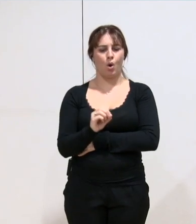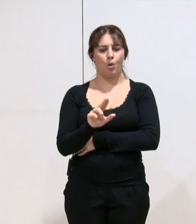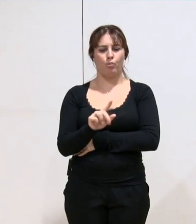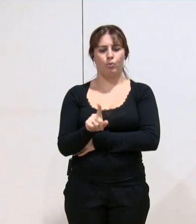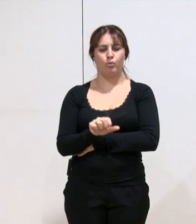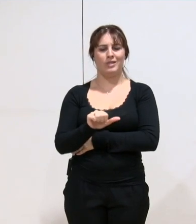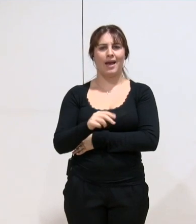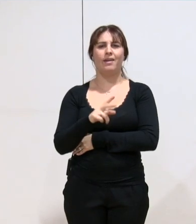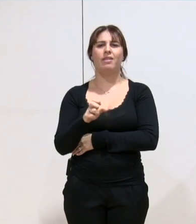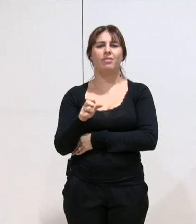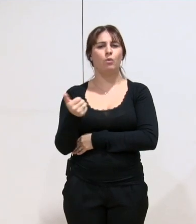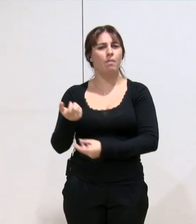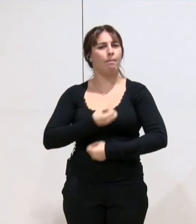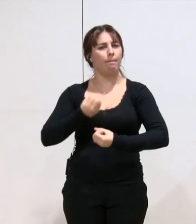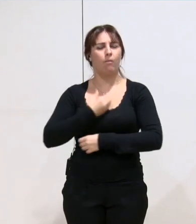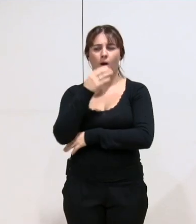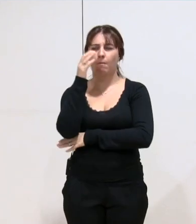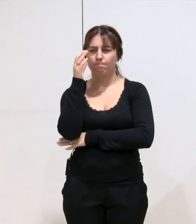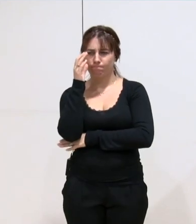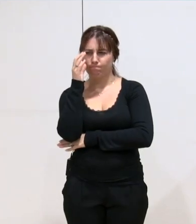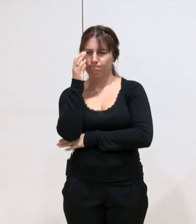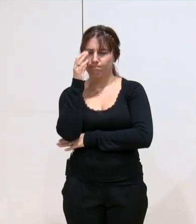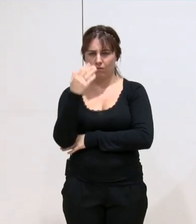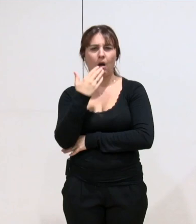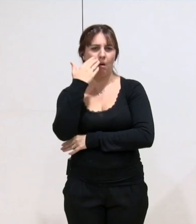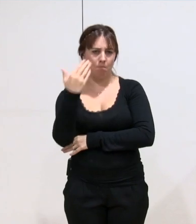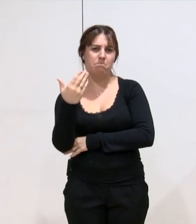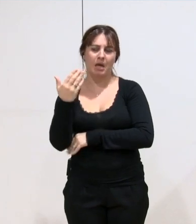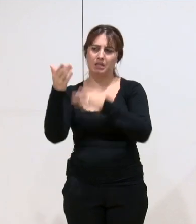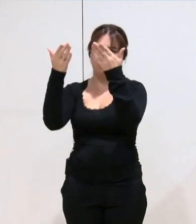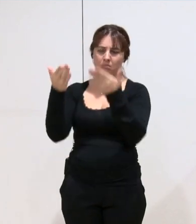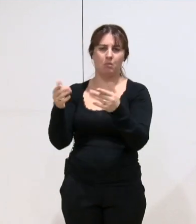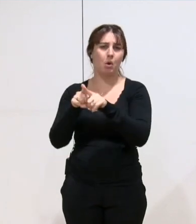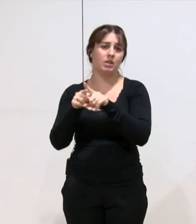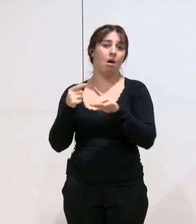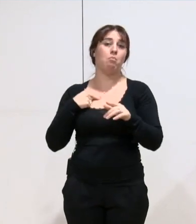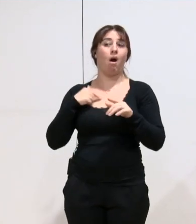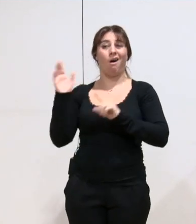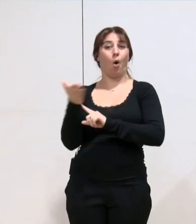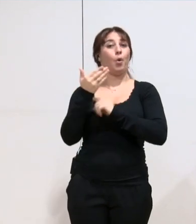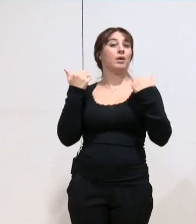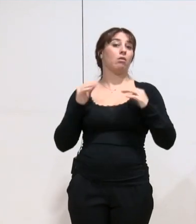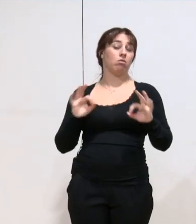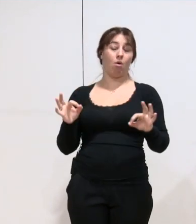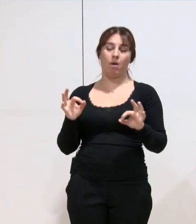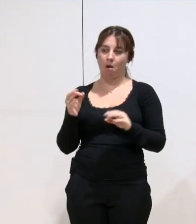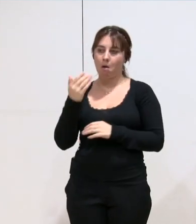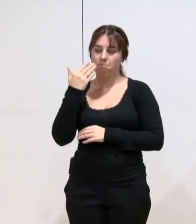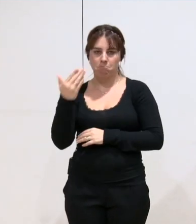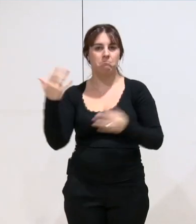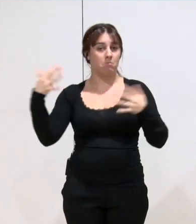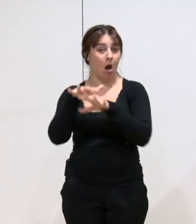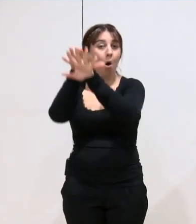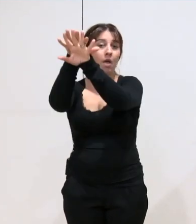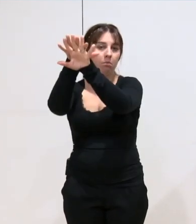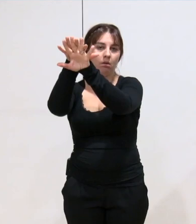remercie vivement en tant que conseiller régional sortant et ne me représentant pas, je peux le dire, de nous dire que grâce à la région Rhône-Alpes, un